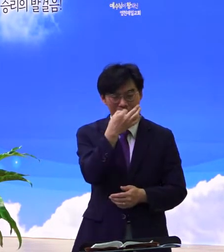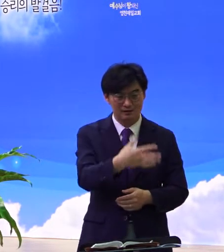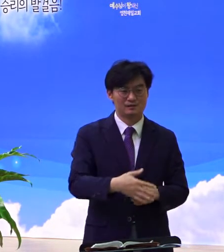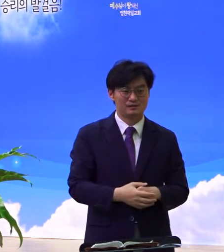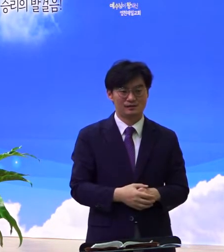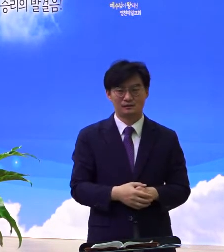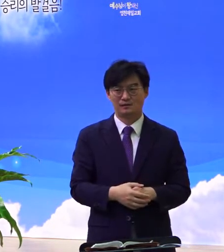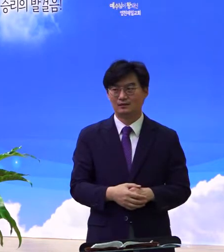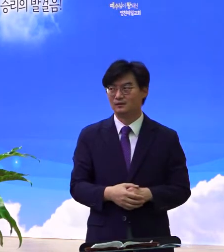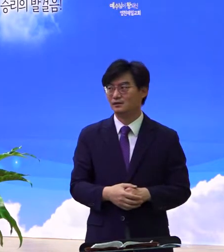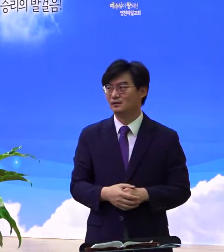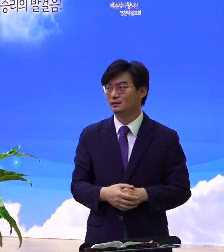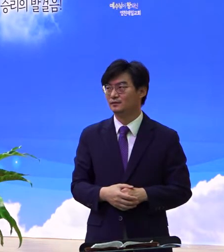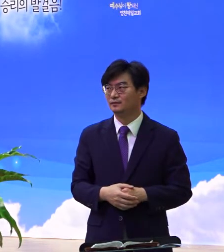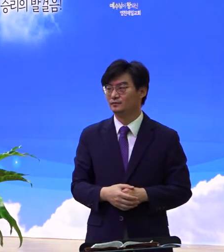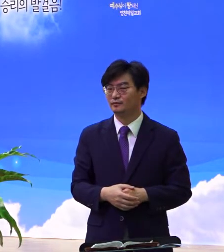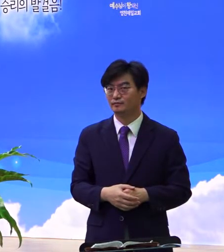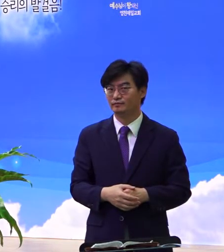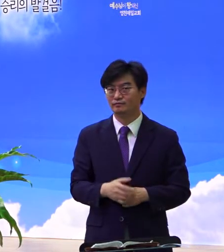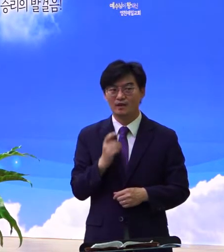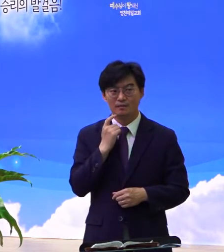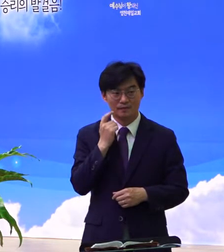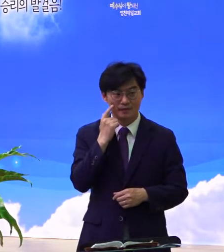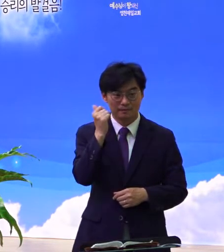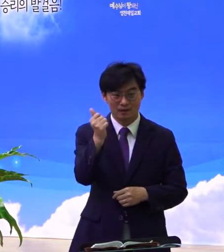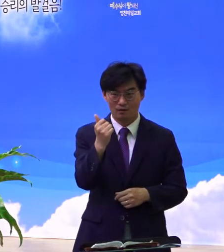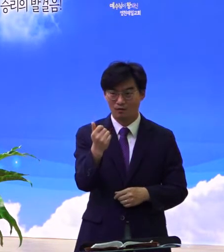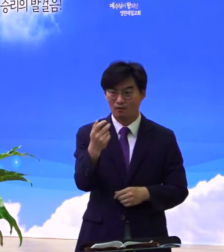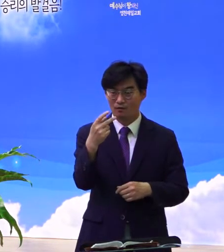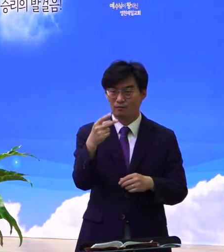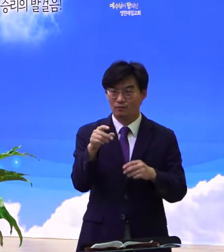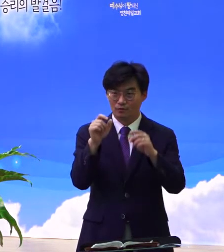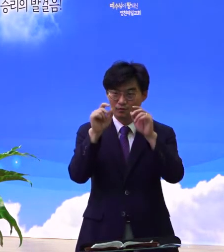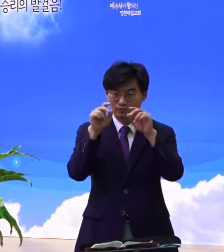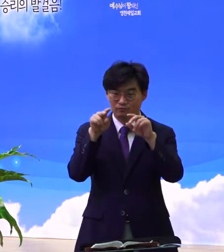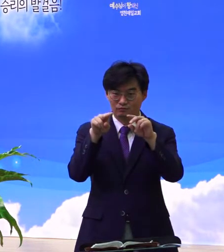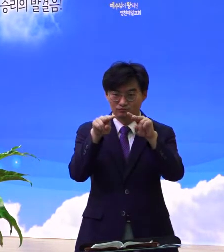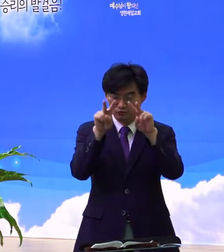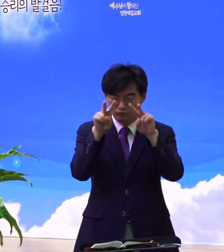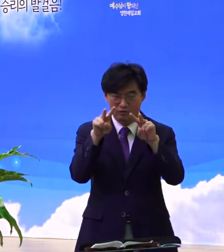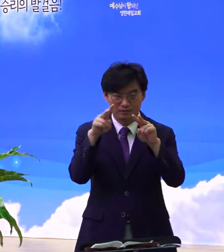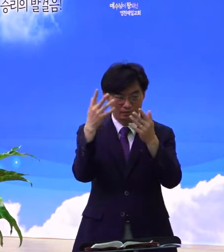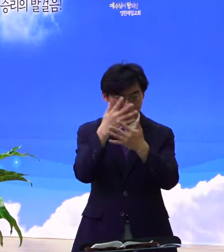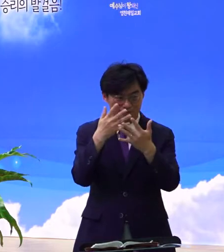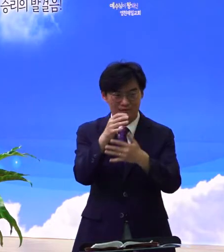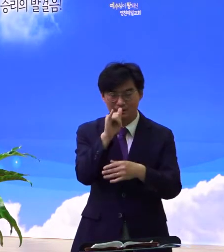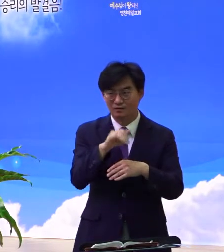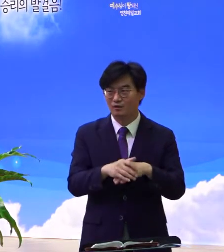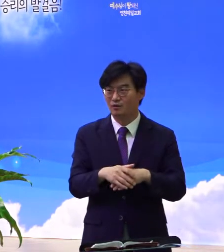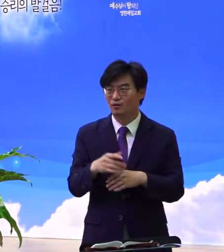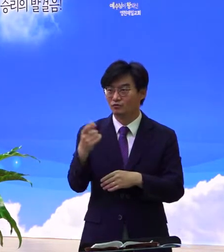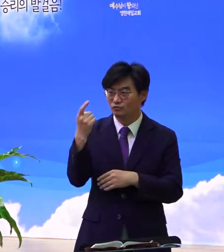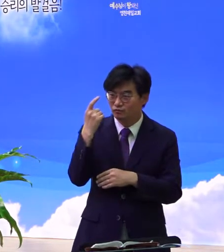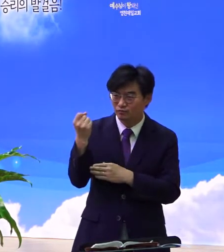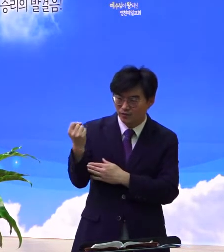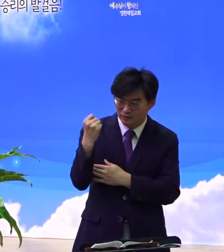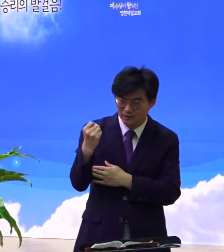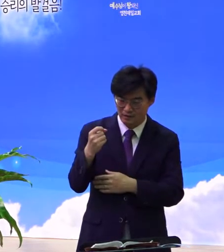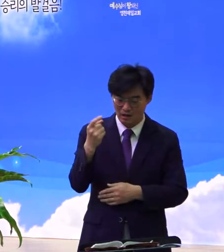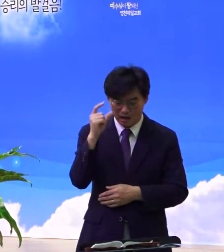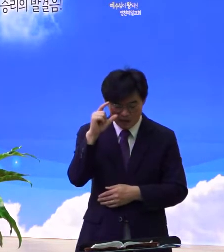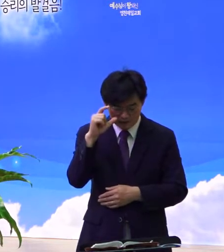저도 눈이 그리 좋지는 않습니다. 밤에 잠을 잘 때 안경을 벗고 자고 아침에 일어나면 안경이 어디 있는가 먼저